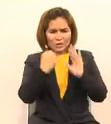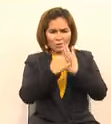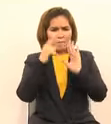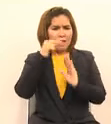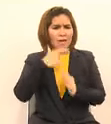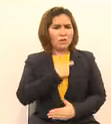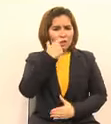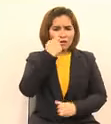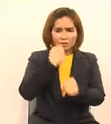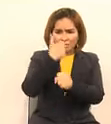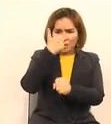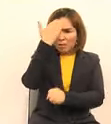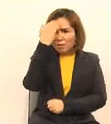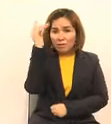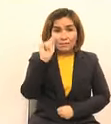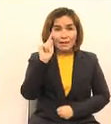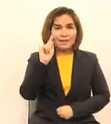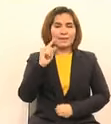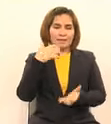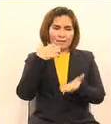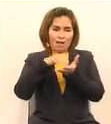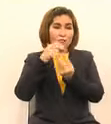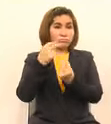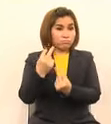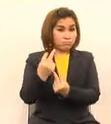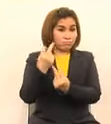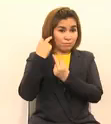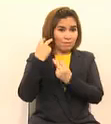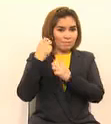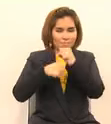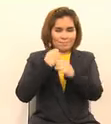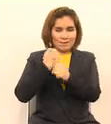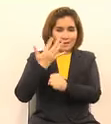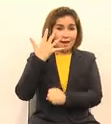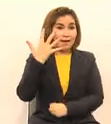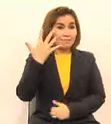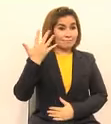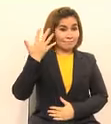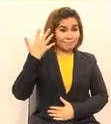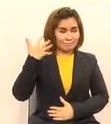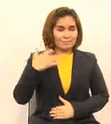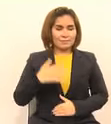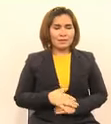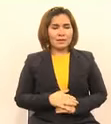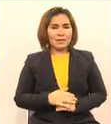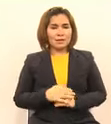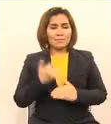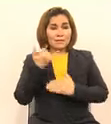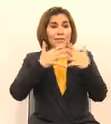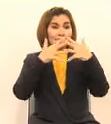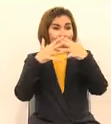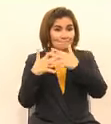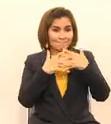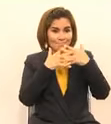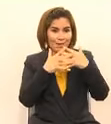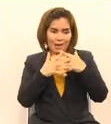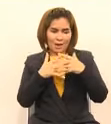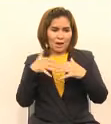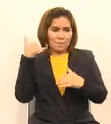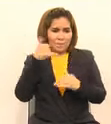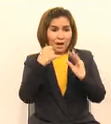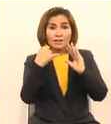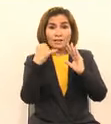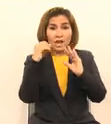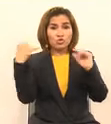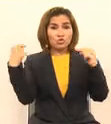แม่ฮ่องสอนนี่เนื่องจากว่าเมื่อ5ปีก่อนทางสหรัฐอเมริกาเข้ามาพัฒนาเพื่อที่จะตรว